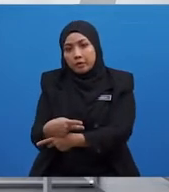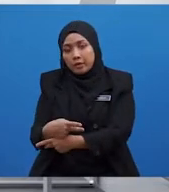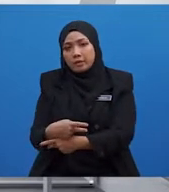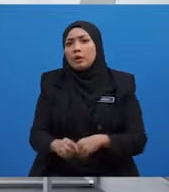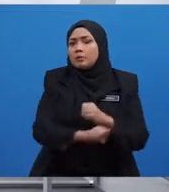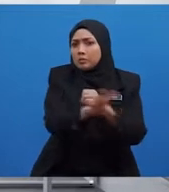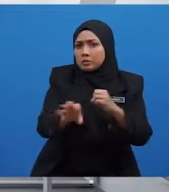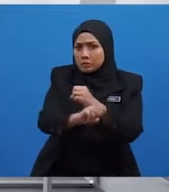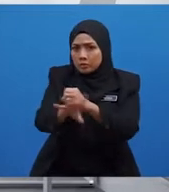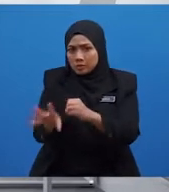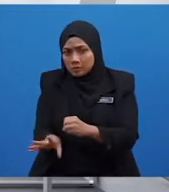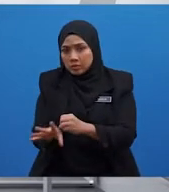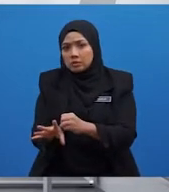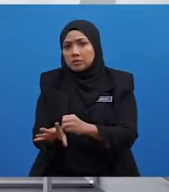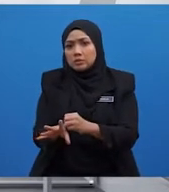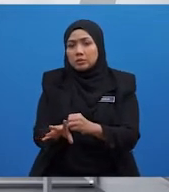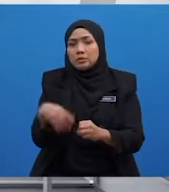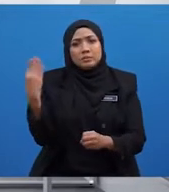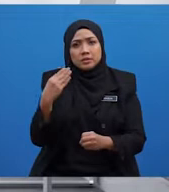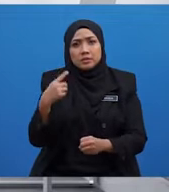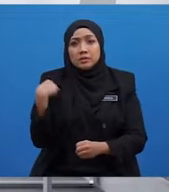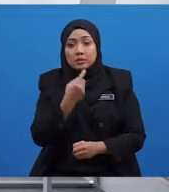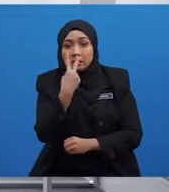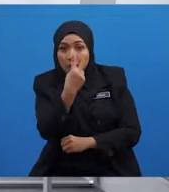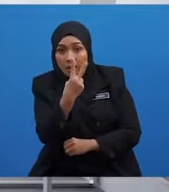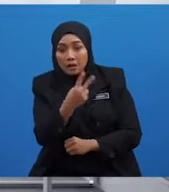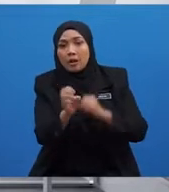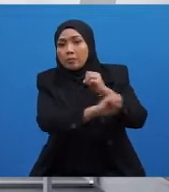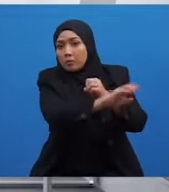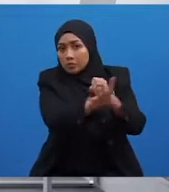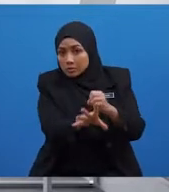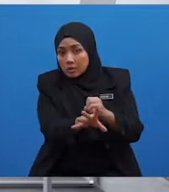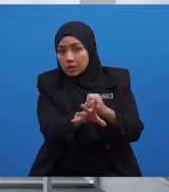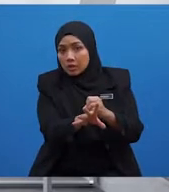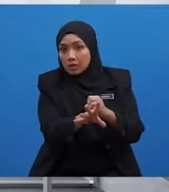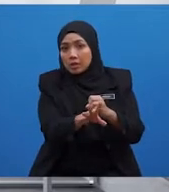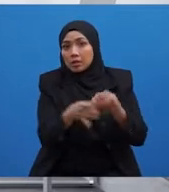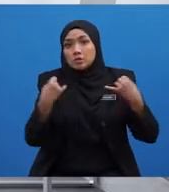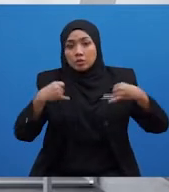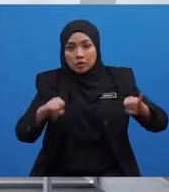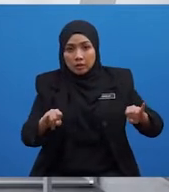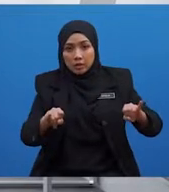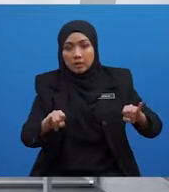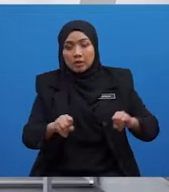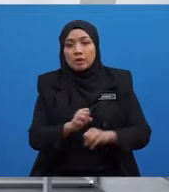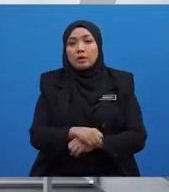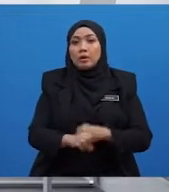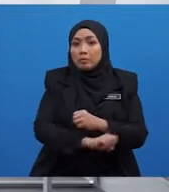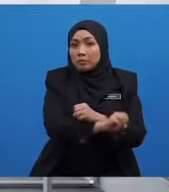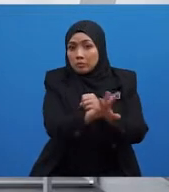Promosi yang biasa kita lihat seperti pengiklanan, promosi jualan,